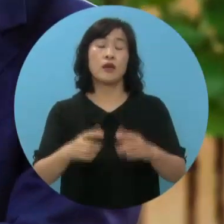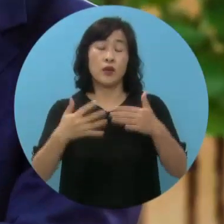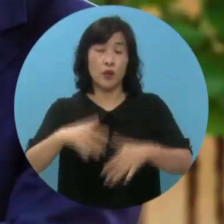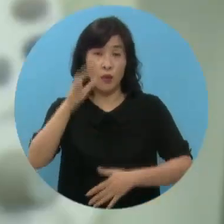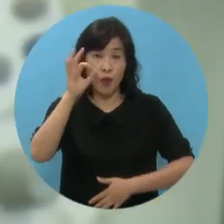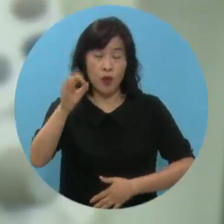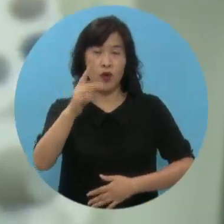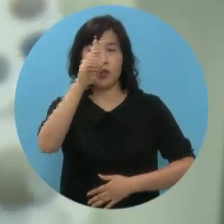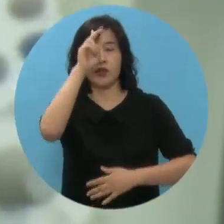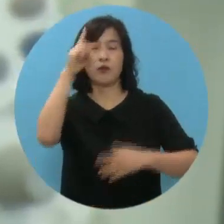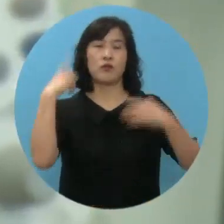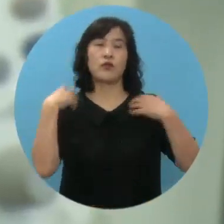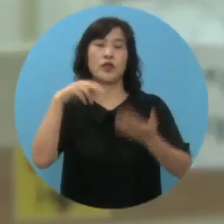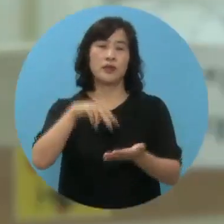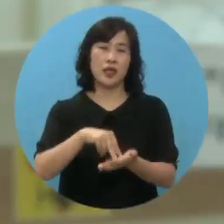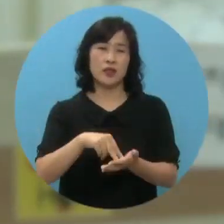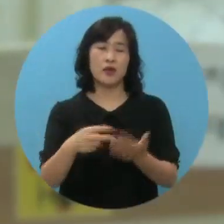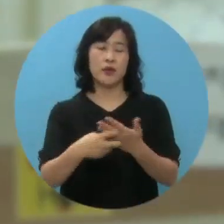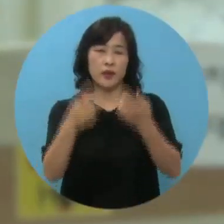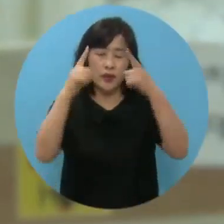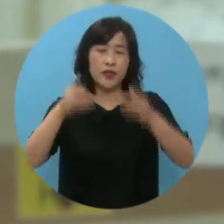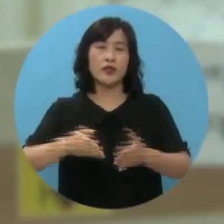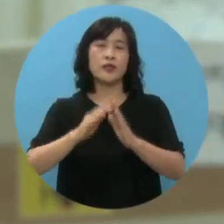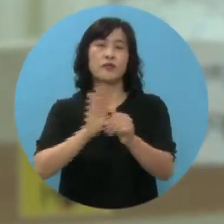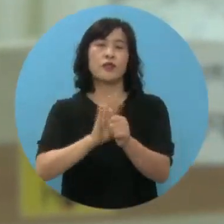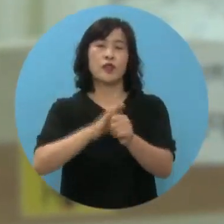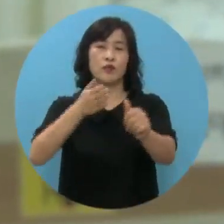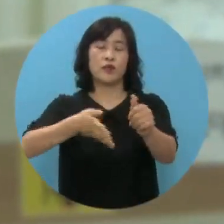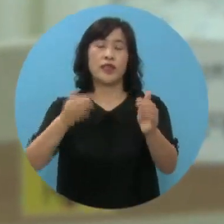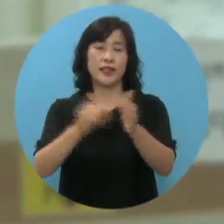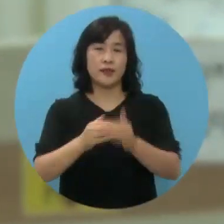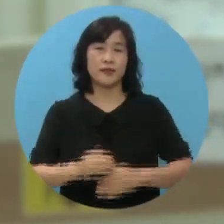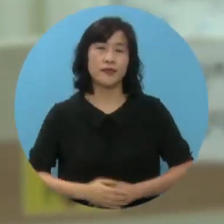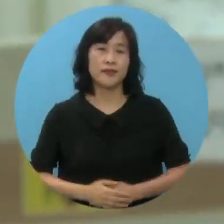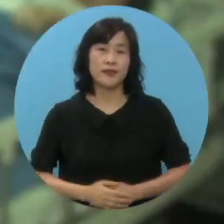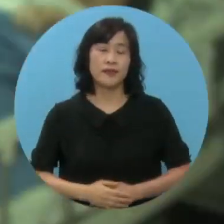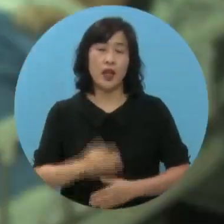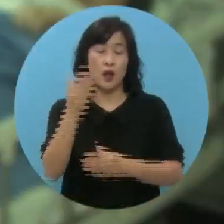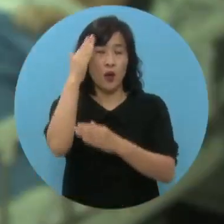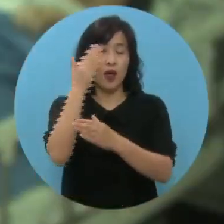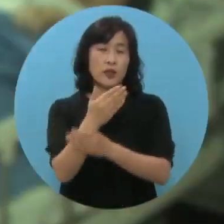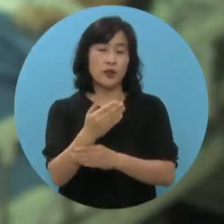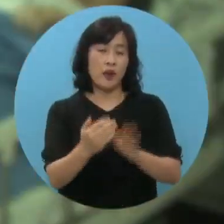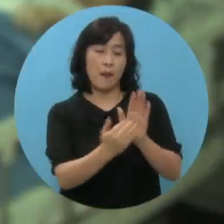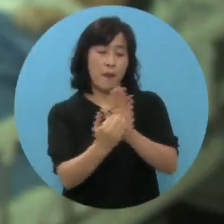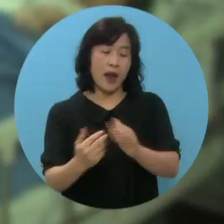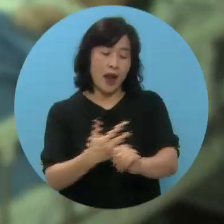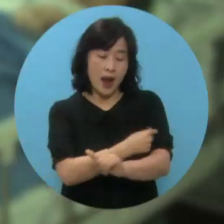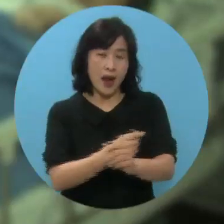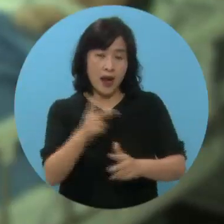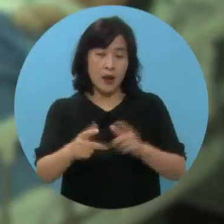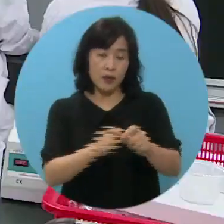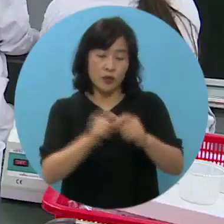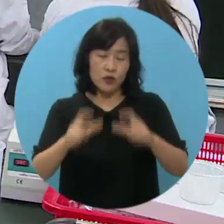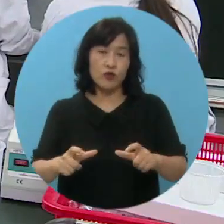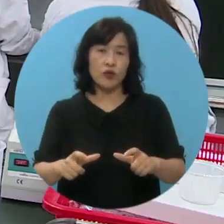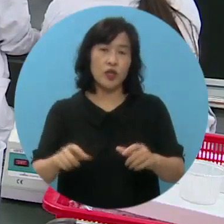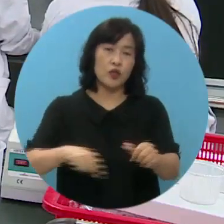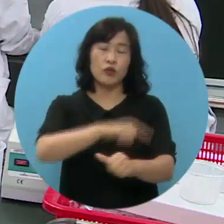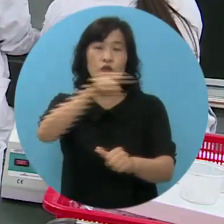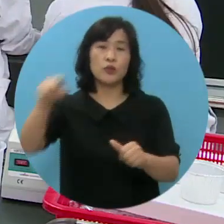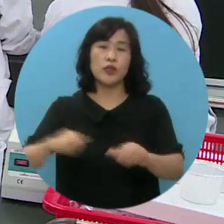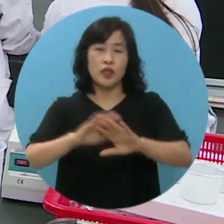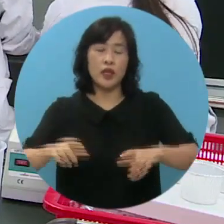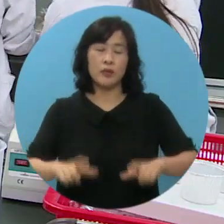감안해 정부 차원의 의과대학 설립 지원을 건의했습니다. 또 화순 백신산업특구를 중심으로